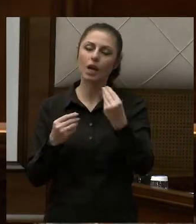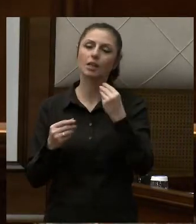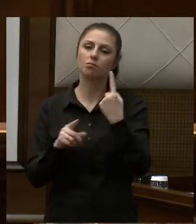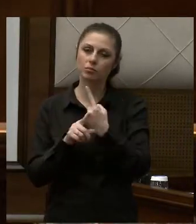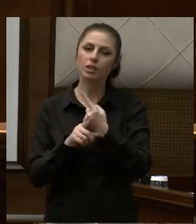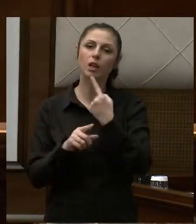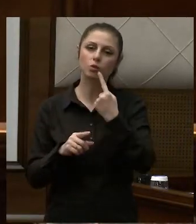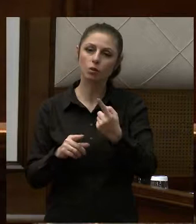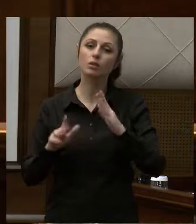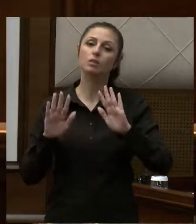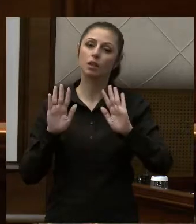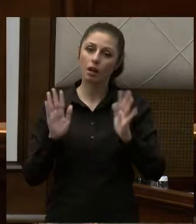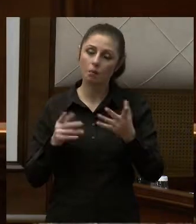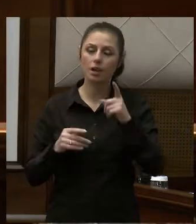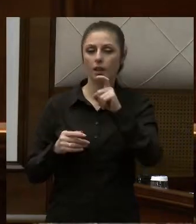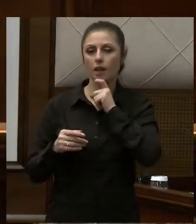zaman zaman da